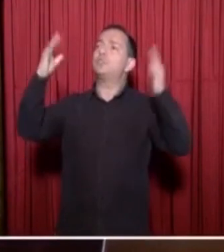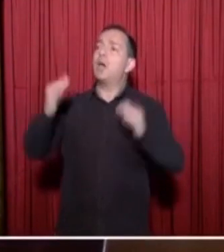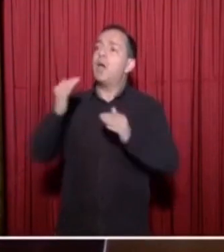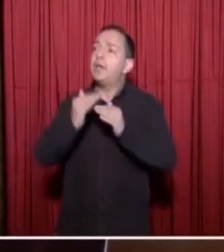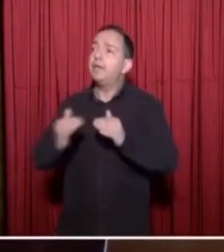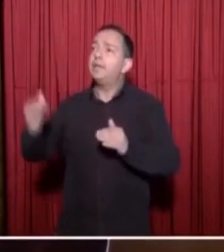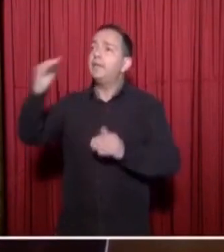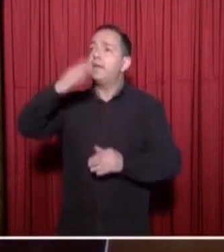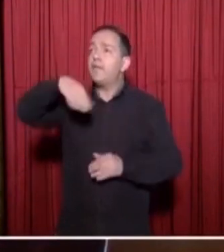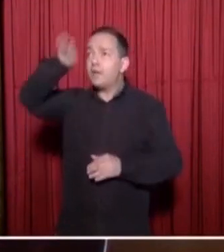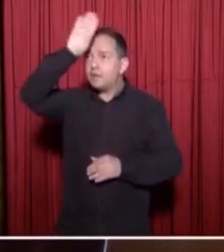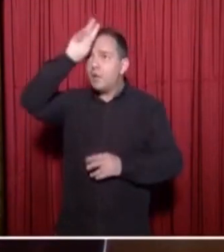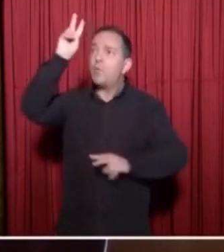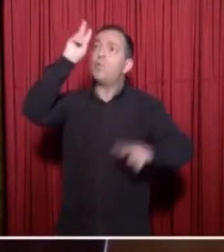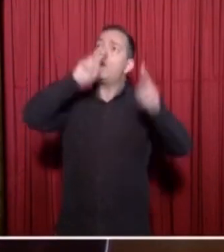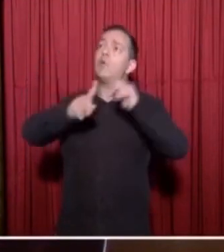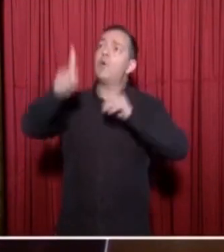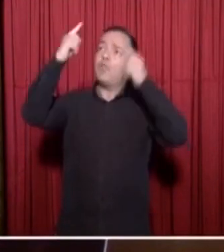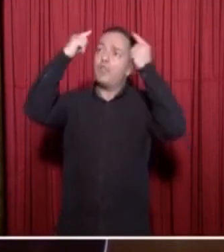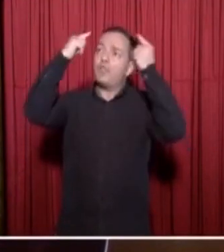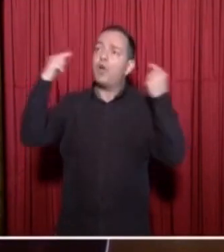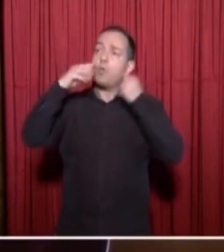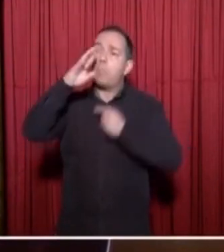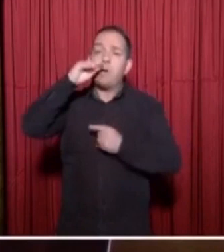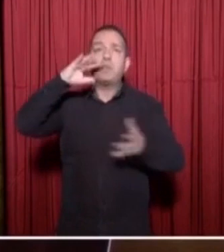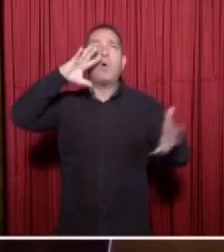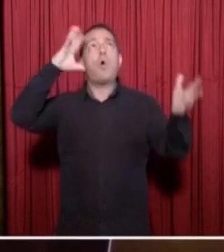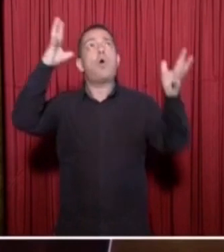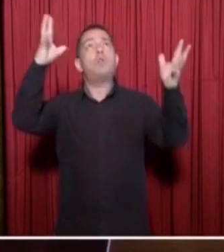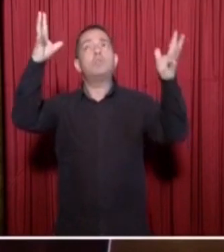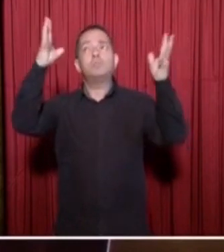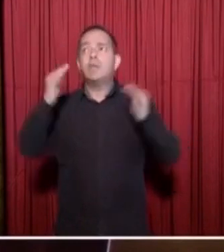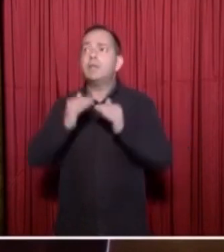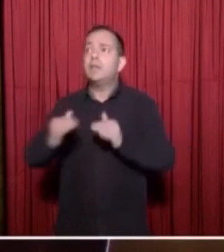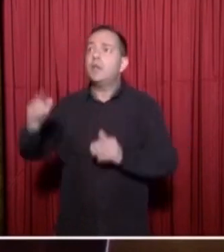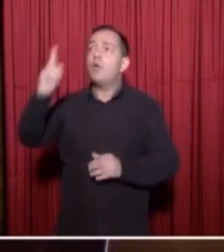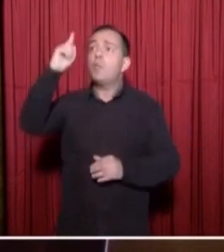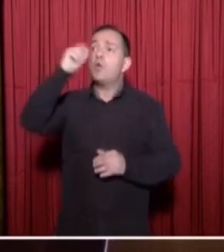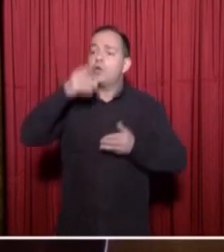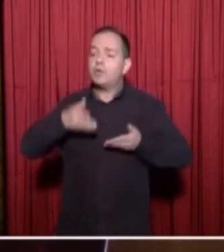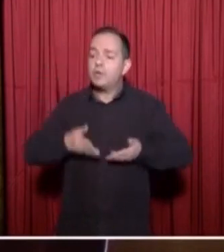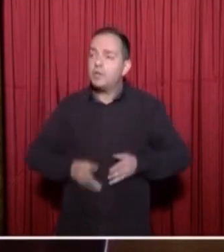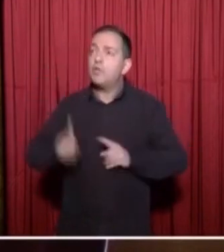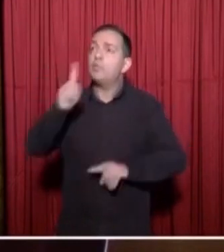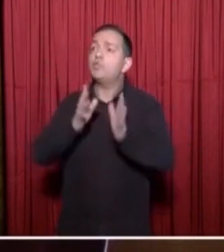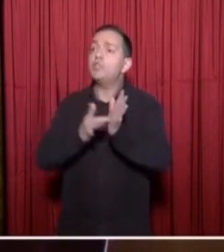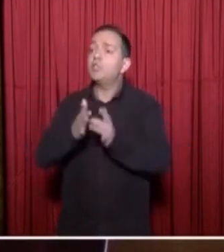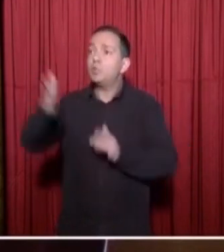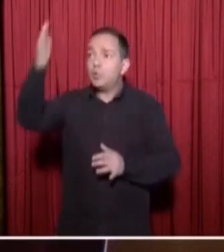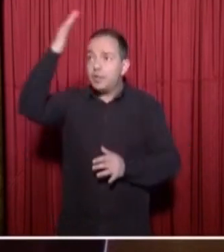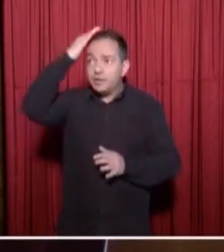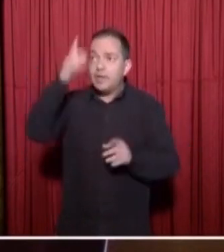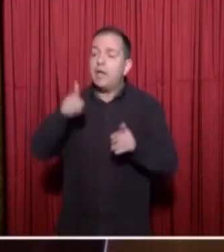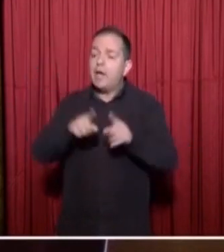σου δόξα. Κύριε Βασιλεύ, επουράνιε Θεέ, Πάτερ Παντοκράτορ, Κύριε Ιε μονογενές Ιησού